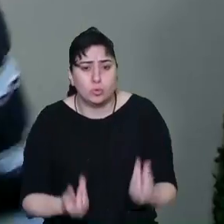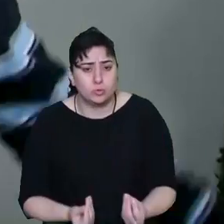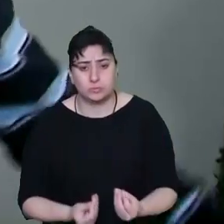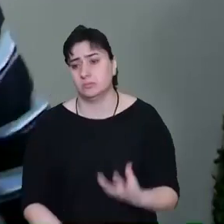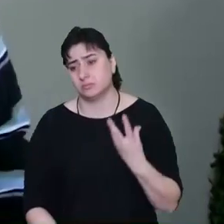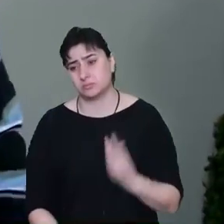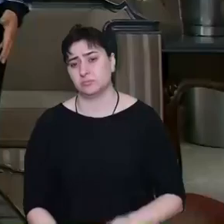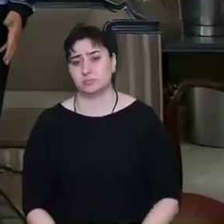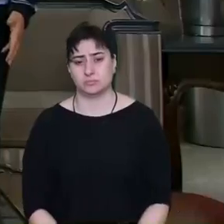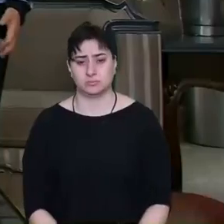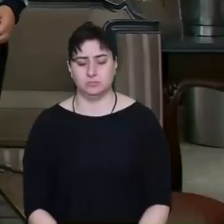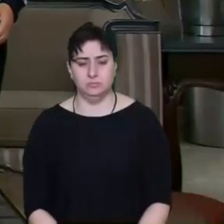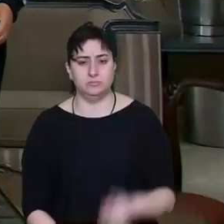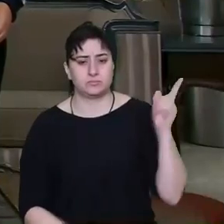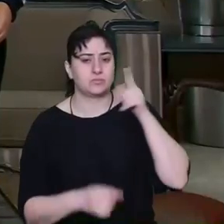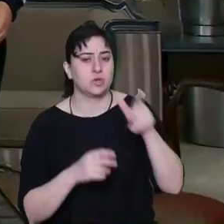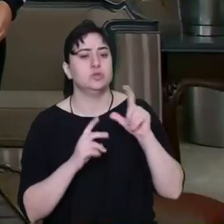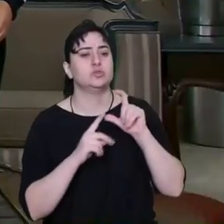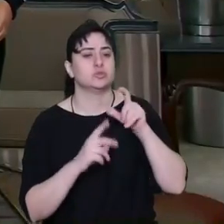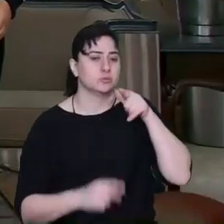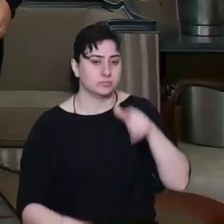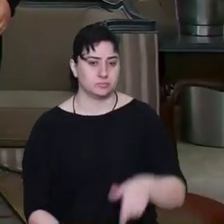yani. Şükrü!